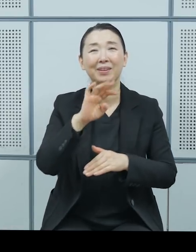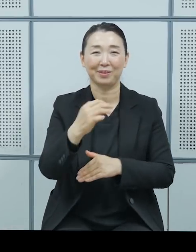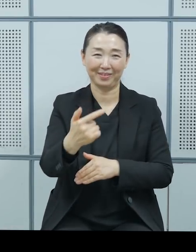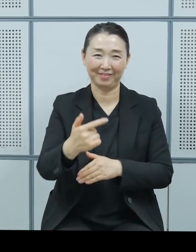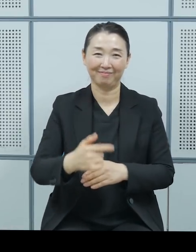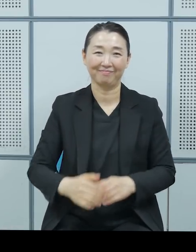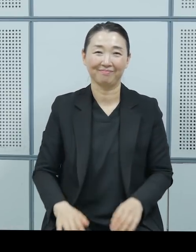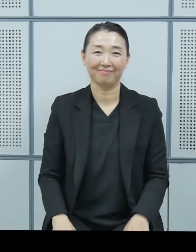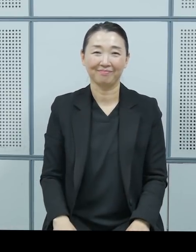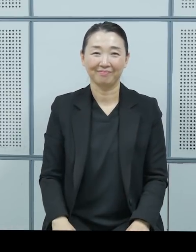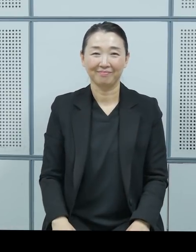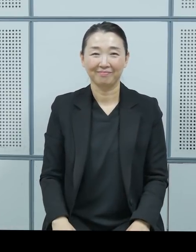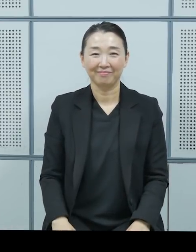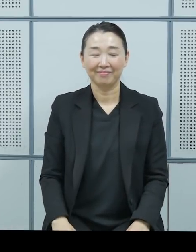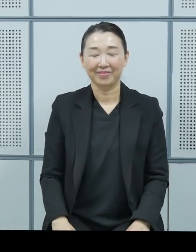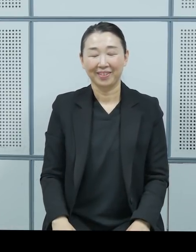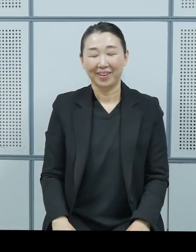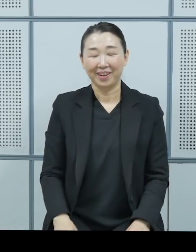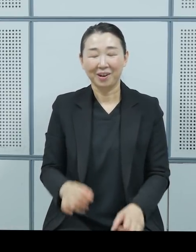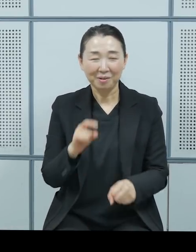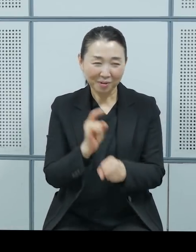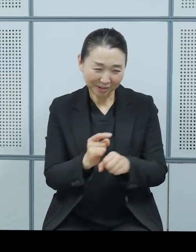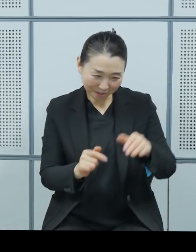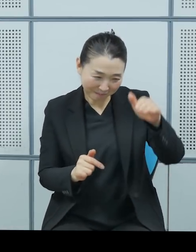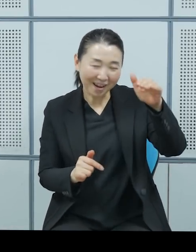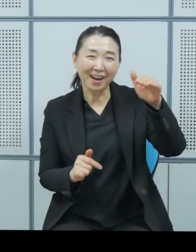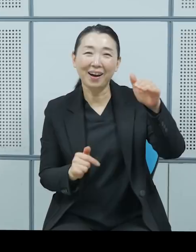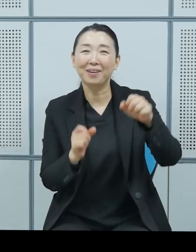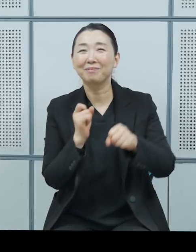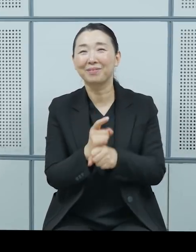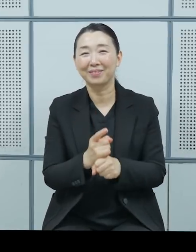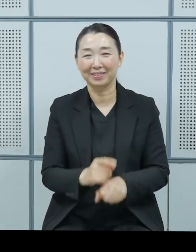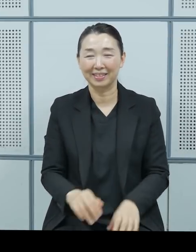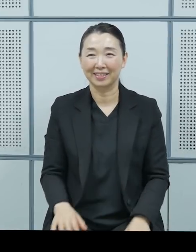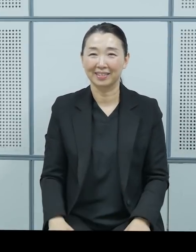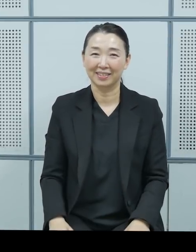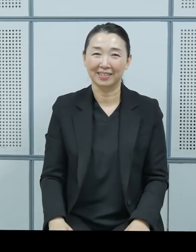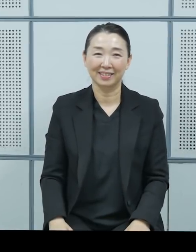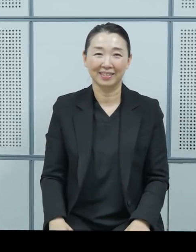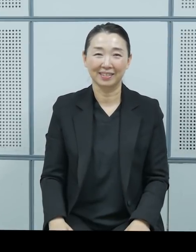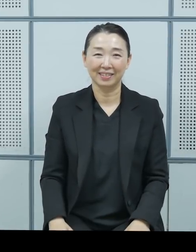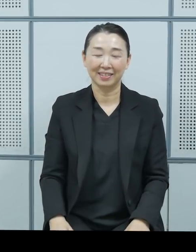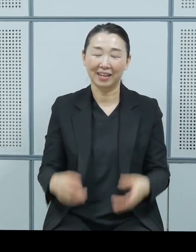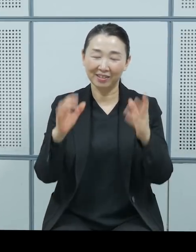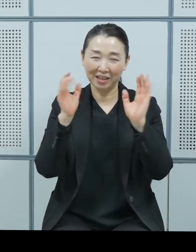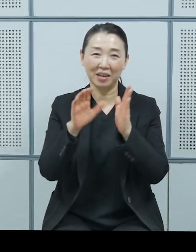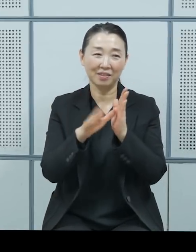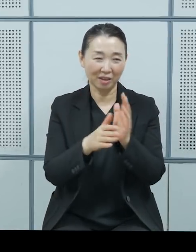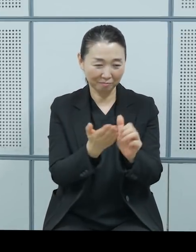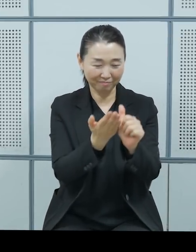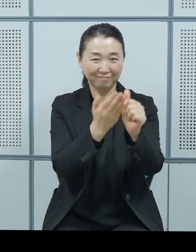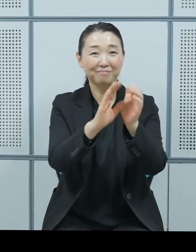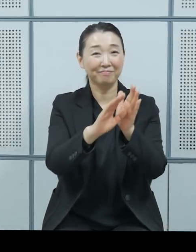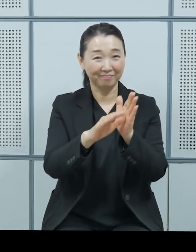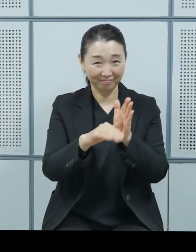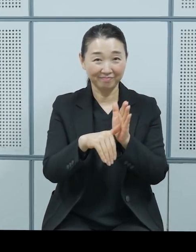된 거예요. 아이고, 벌써 이렇게 다 컸네요. 네, 그래서 아이들이 어릴 때 이제 키우면서